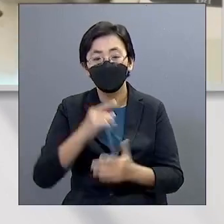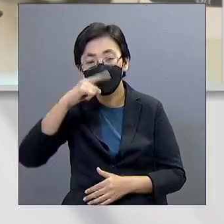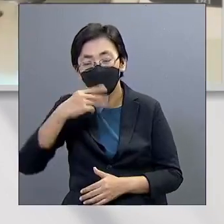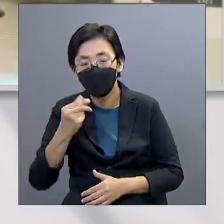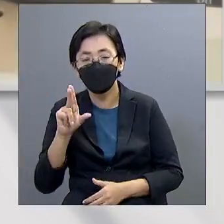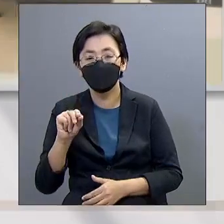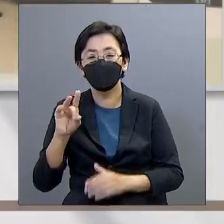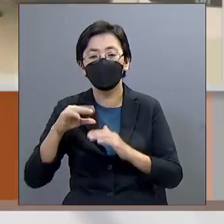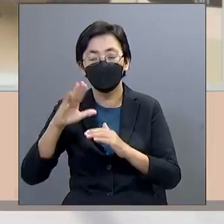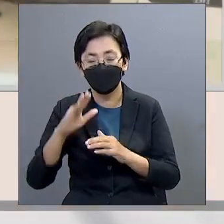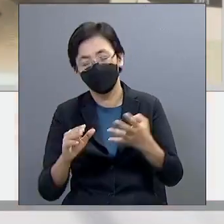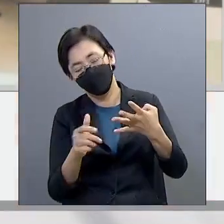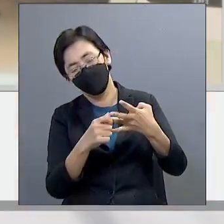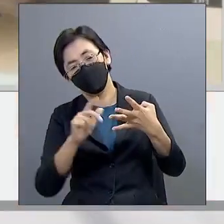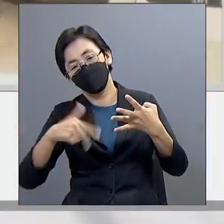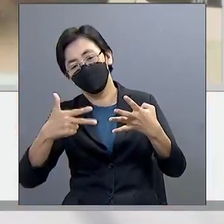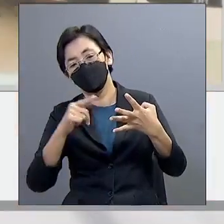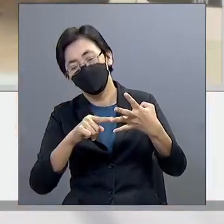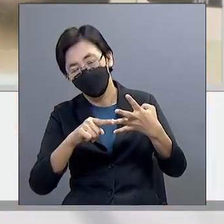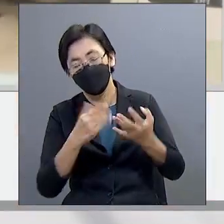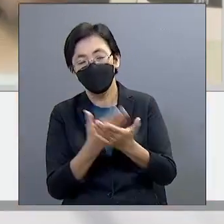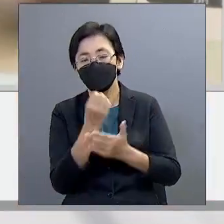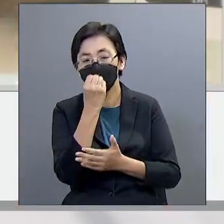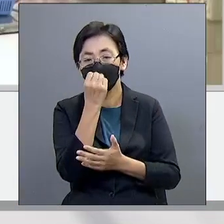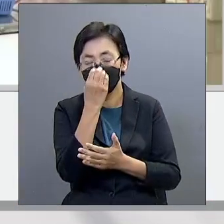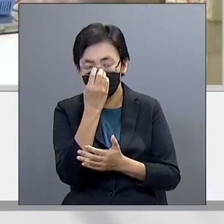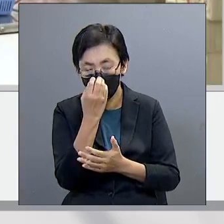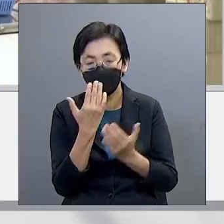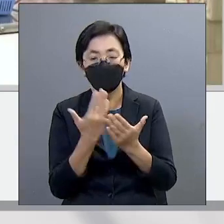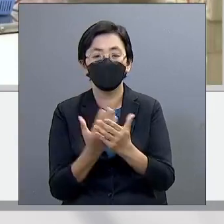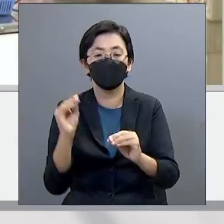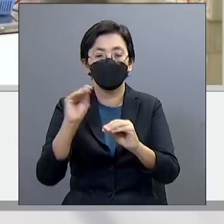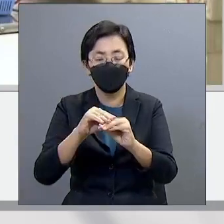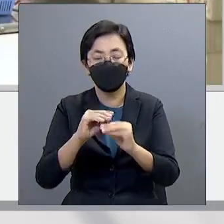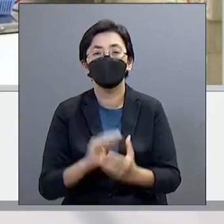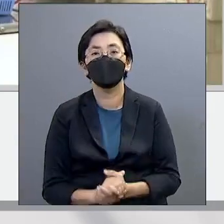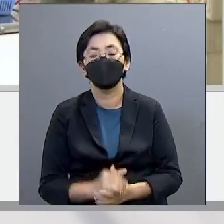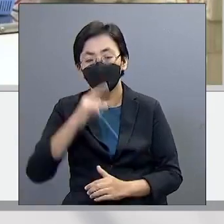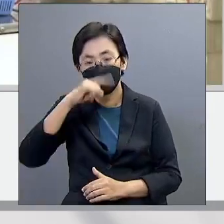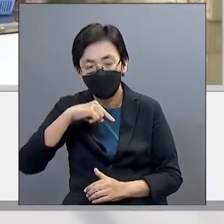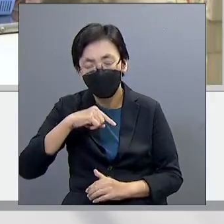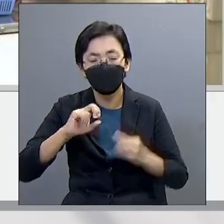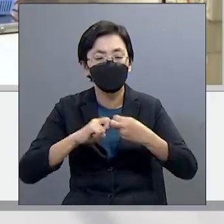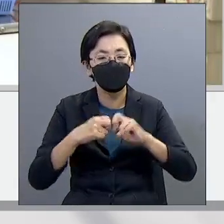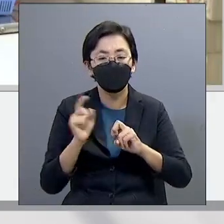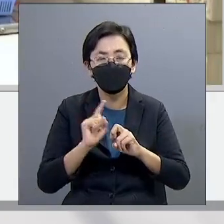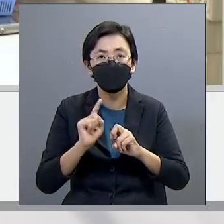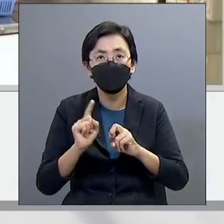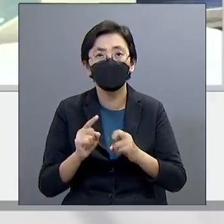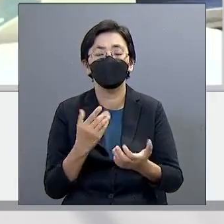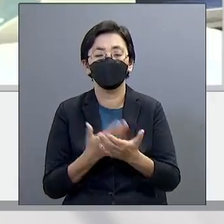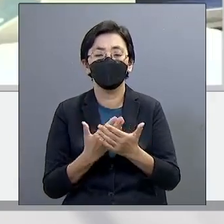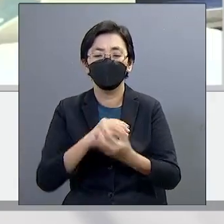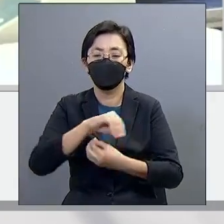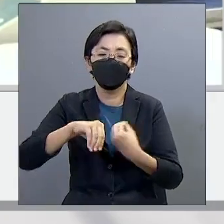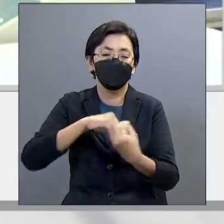้ในไตรมากที่ 3 นะคะ แล้วก็เวีกของโลกปนปรับตวเพิ่มขึ้น แล้วก็ไยยัขาดเรื่องของดุลปญชีเดิส